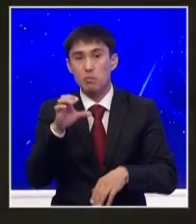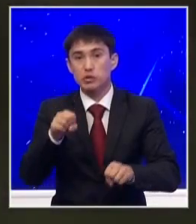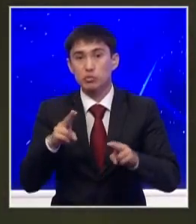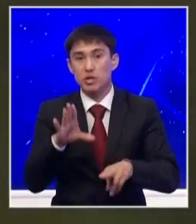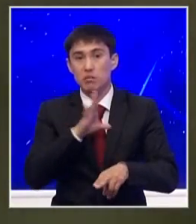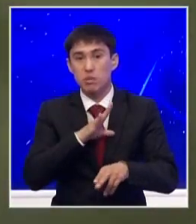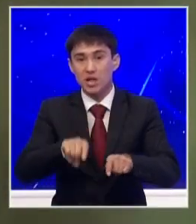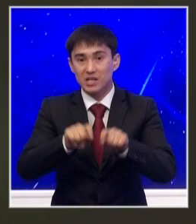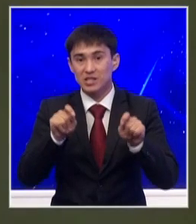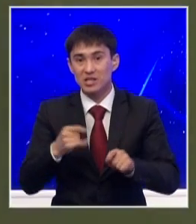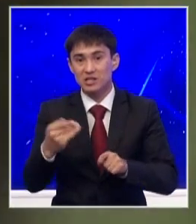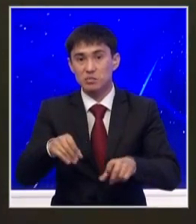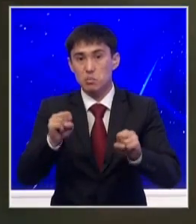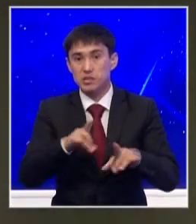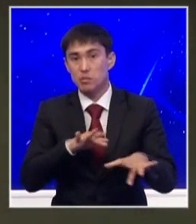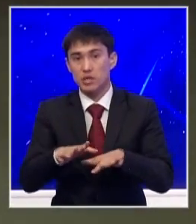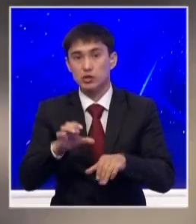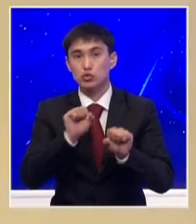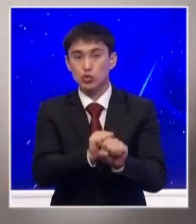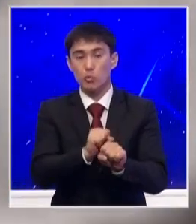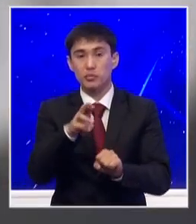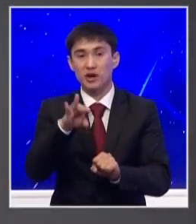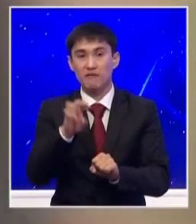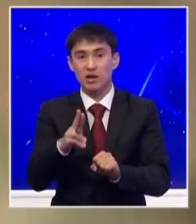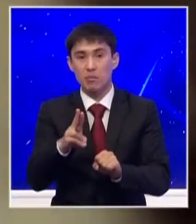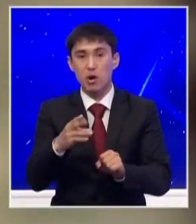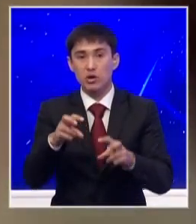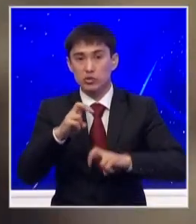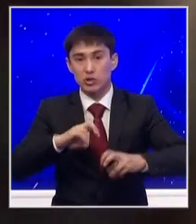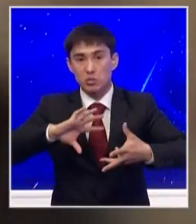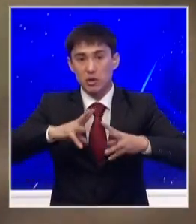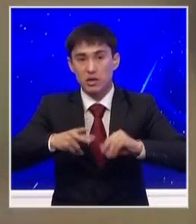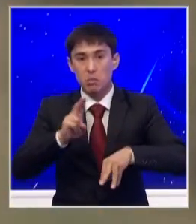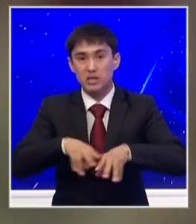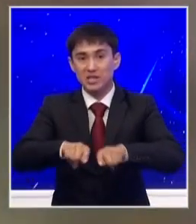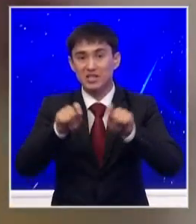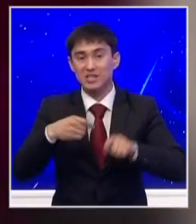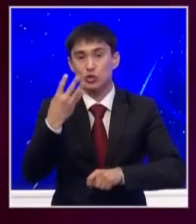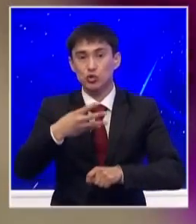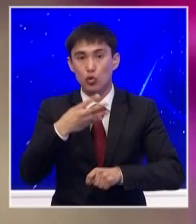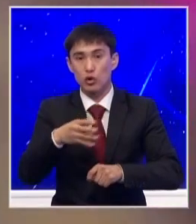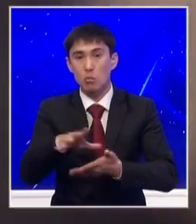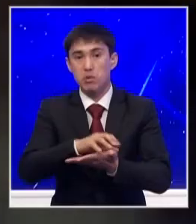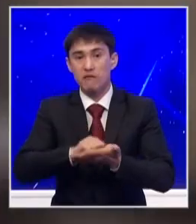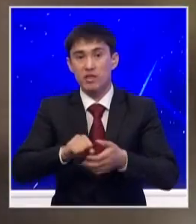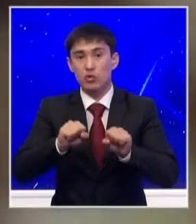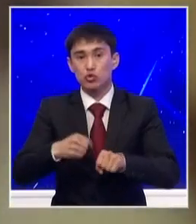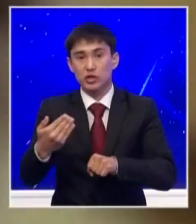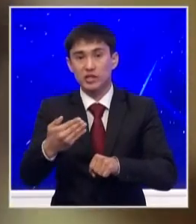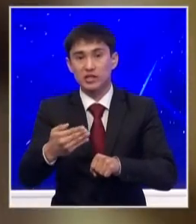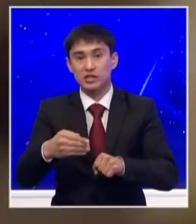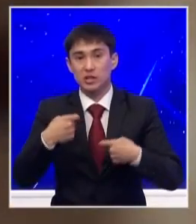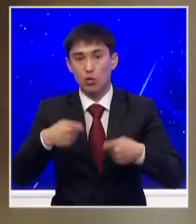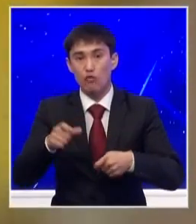преступление было раскрыто в ходе спецоперации «Стоп-трафик». По результатам рейда полиция раскрыла порядка 40 правонарушений, связанных с торговлей